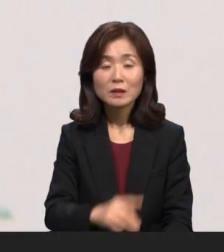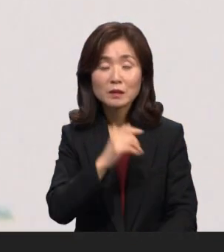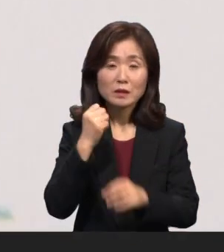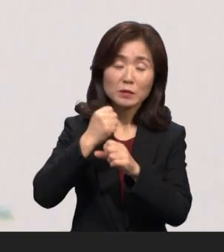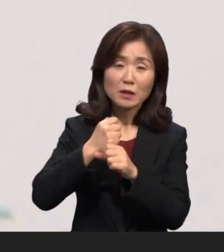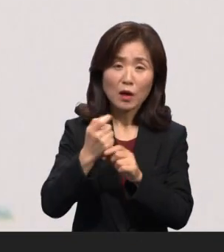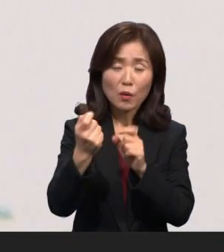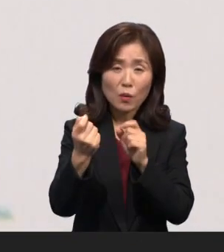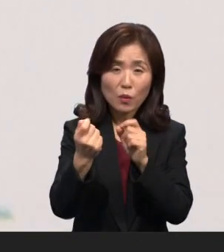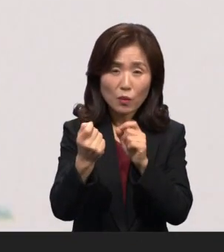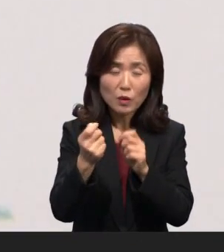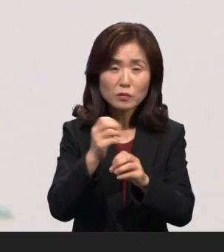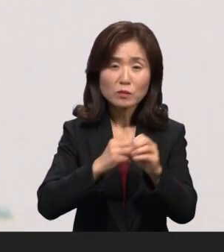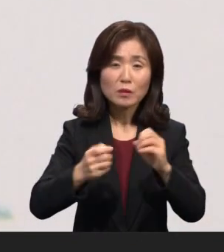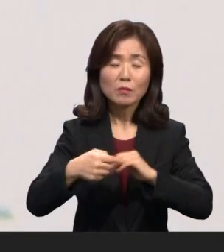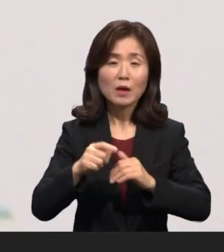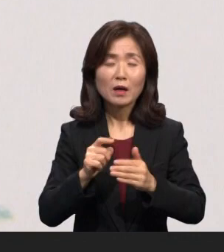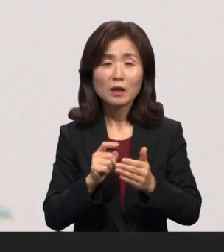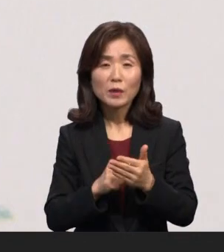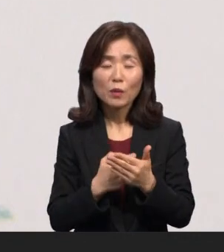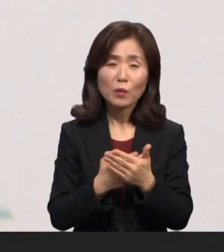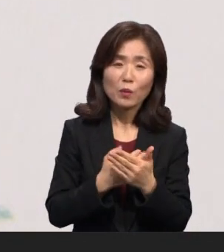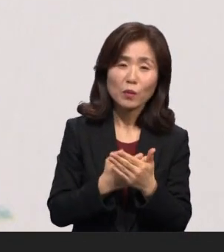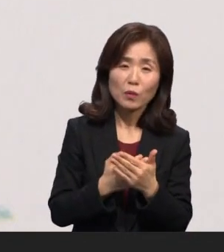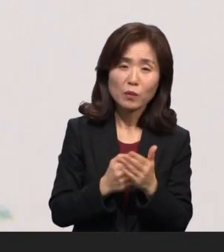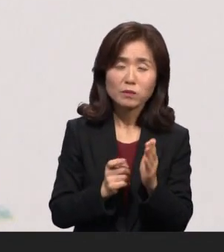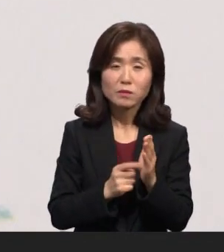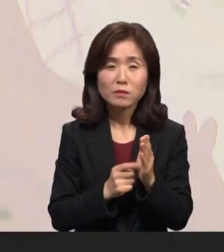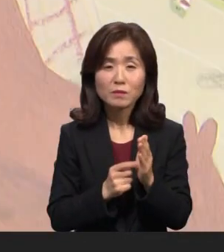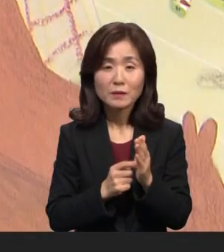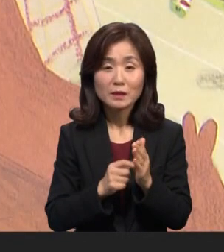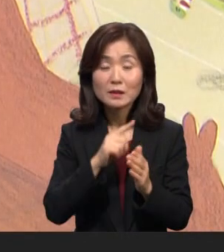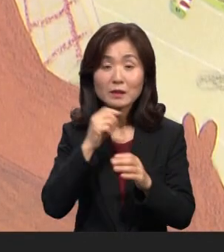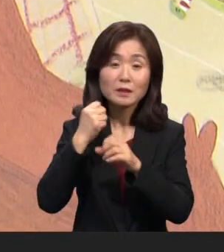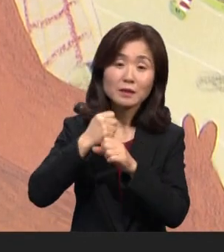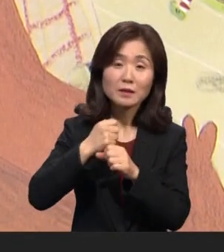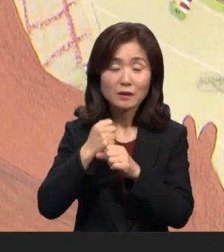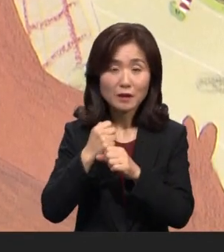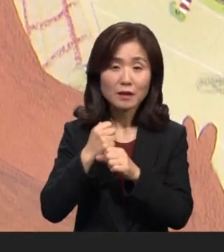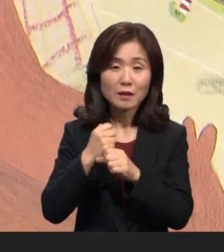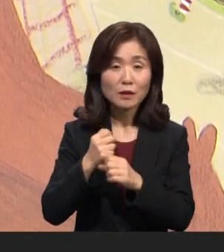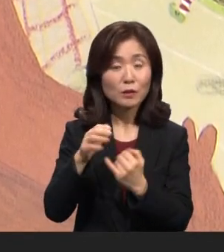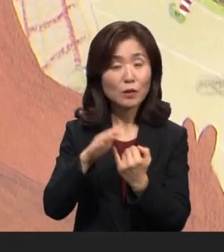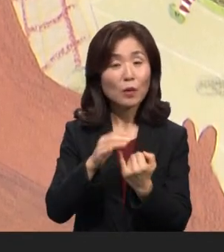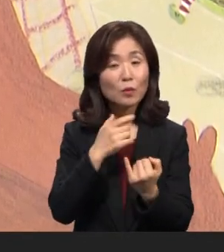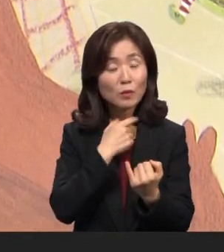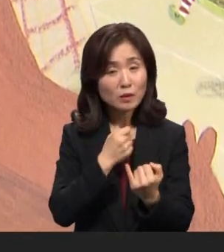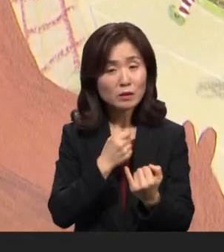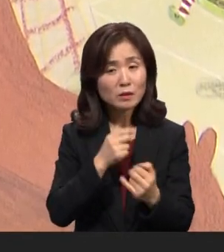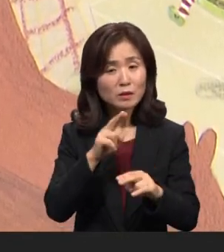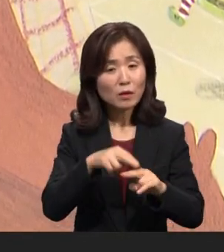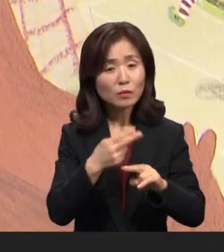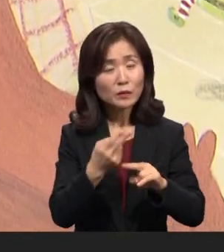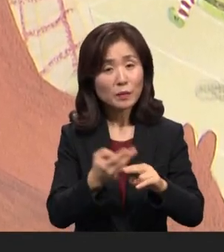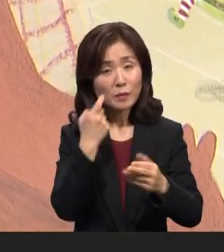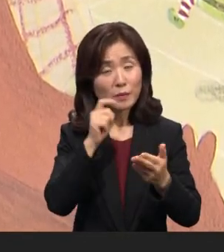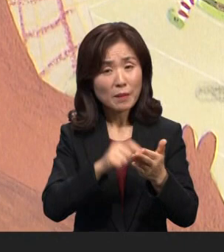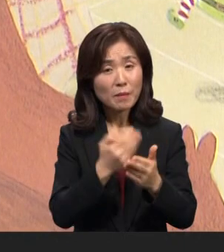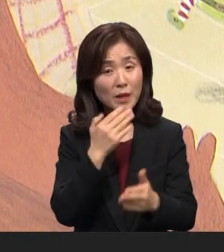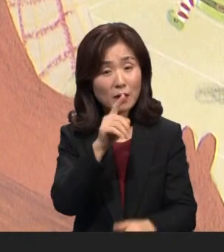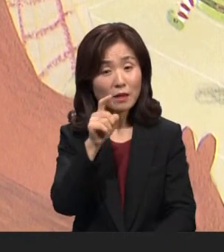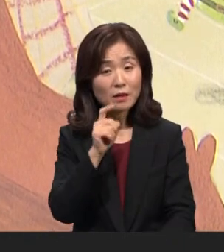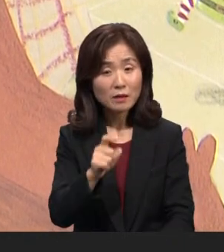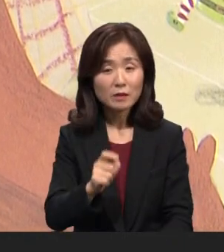크리스마스가 다가올수록 마음이 초조해지는 산타. 과연 소녀가 원하는 선물을 찾을 수 있을까요?